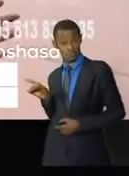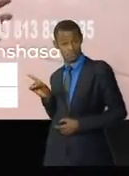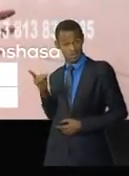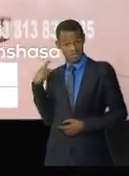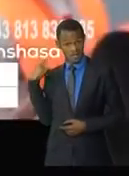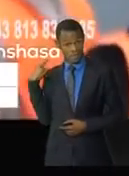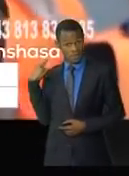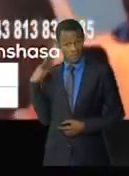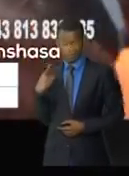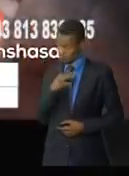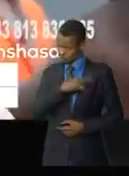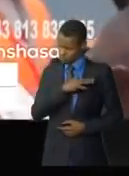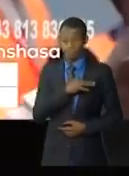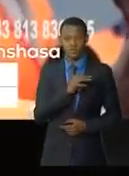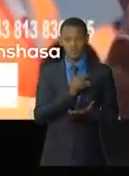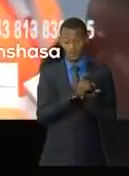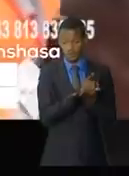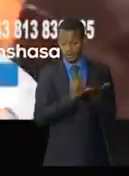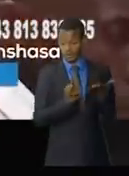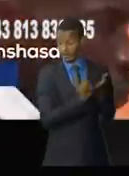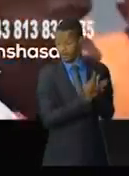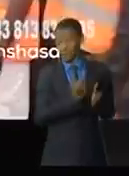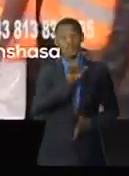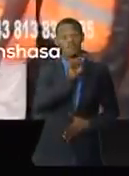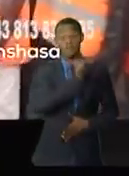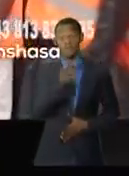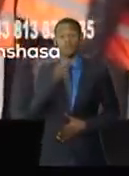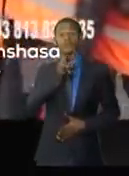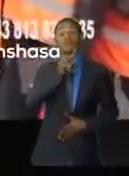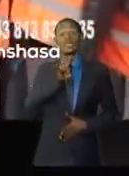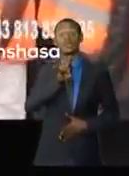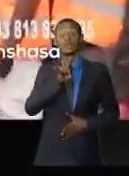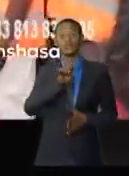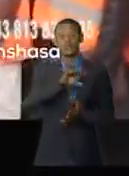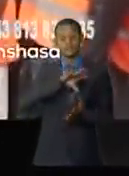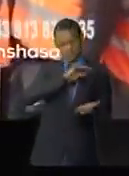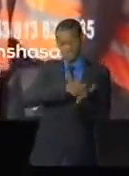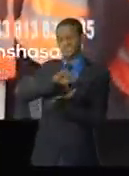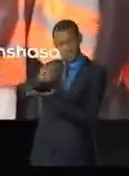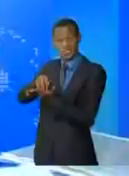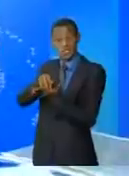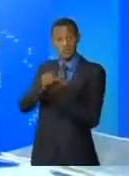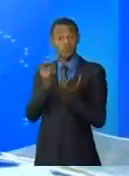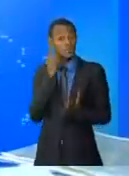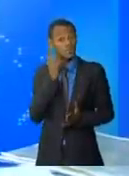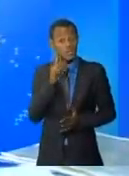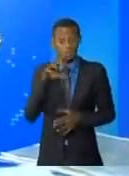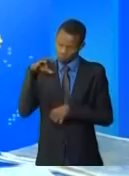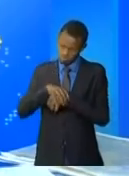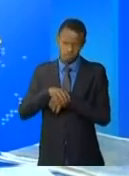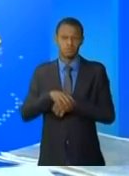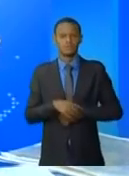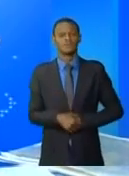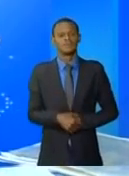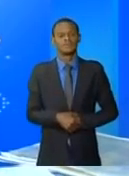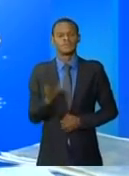février 2021 au travers le centre d'encadrement qui seront installés. Sinon, le bâton arrive. Pendant